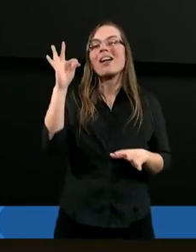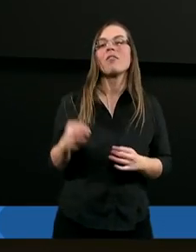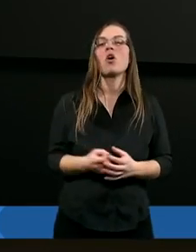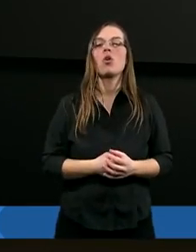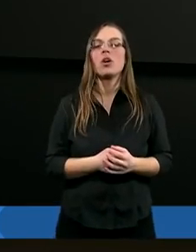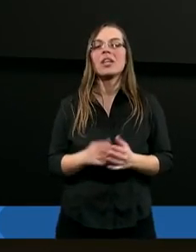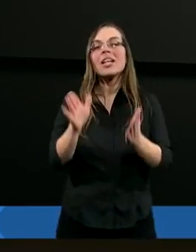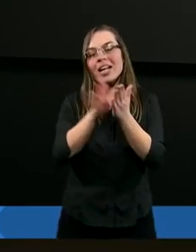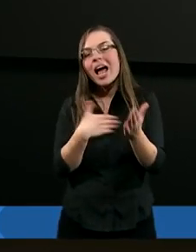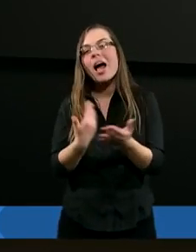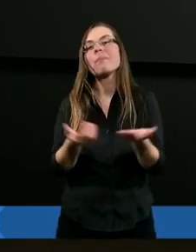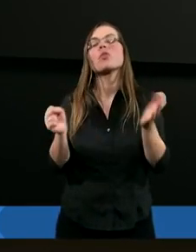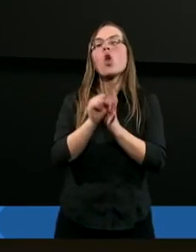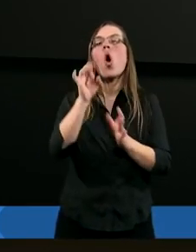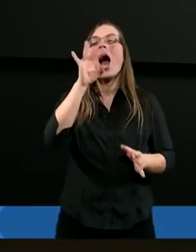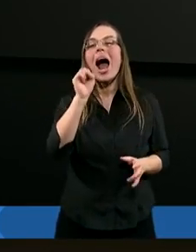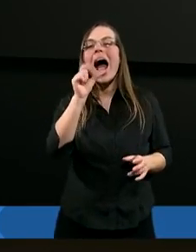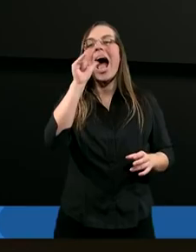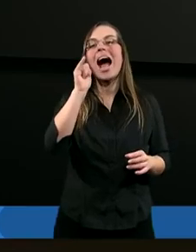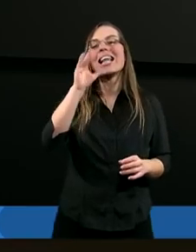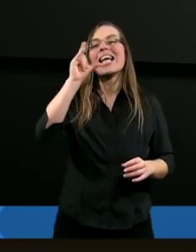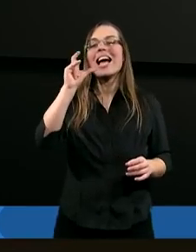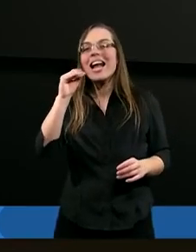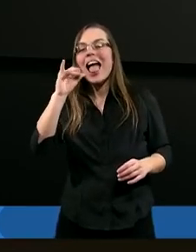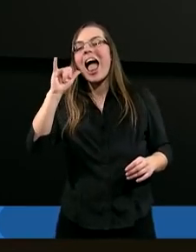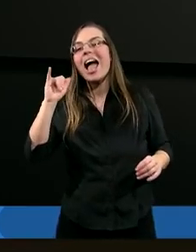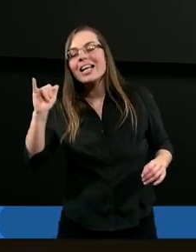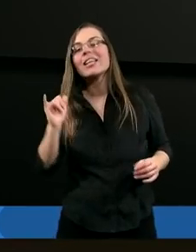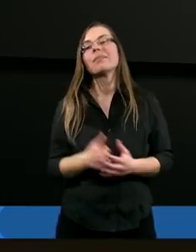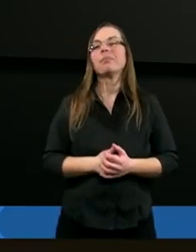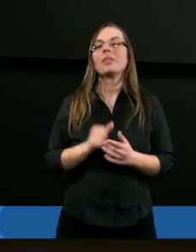szedł na przykład do Galilei jest powiedziane.